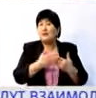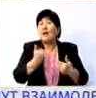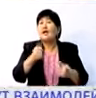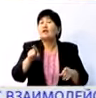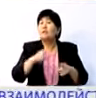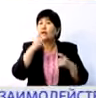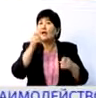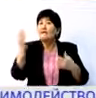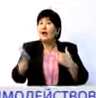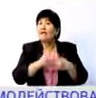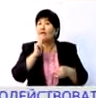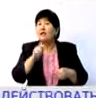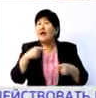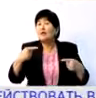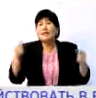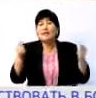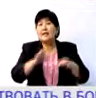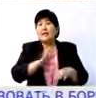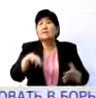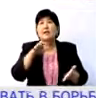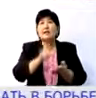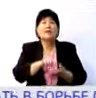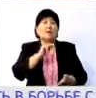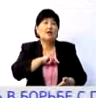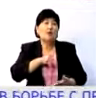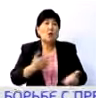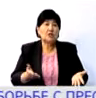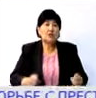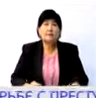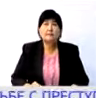будет объявлен выговор, другим о несоответствии занимаемой должности.